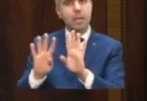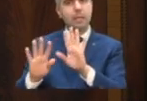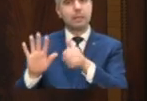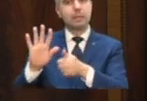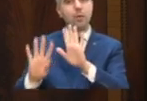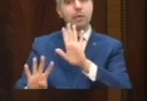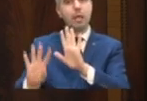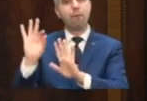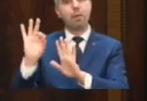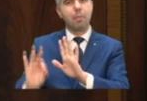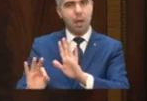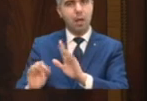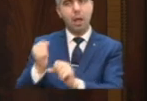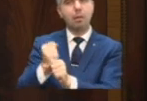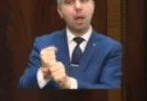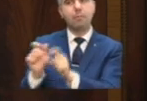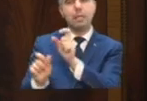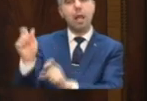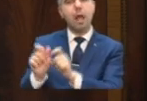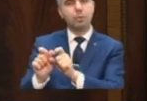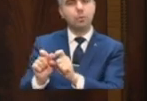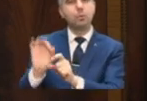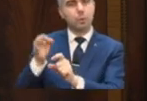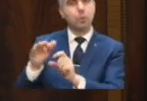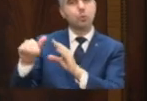96% ديال مناصب الشغل الآن.